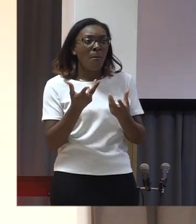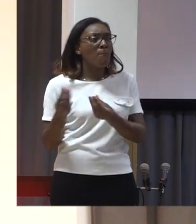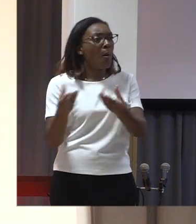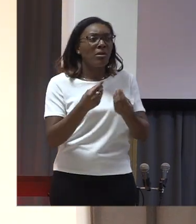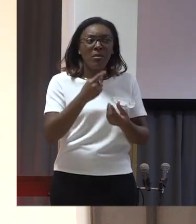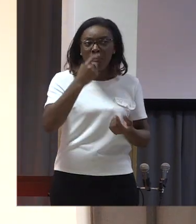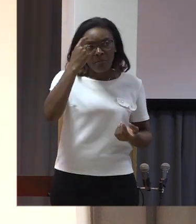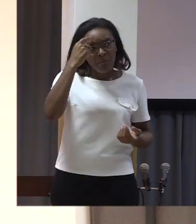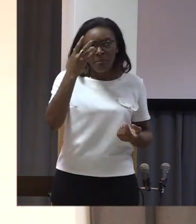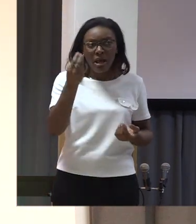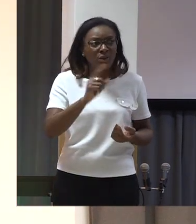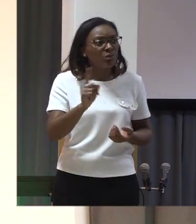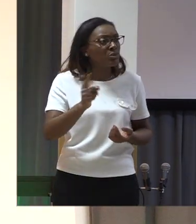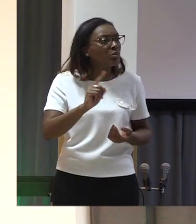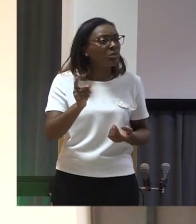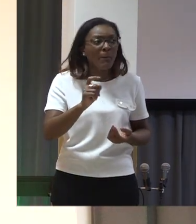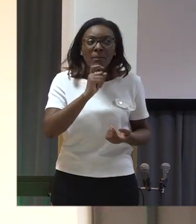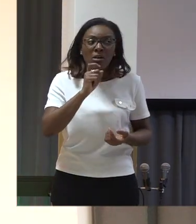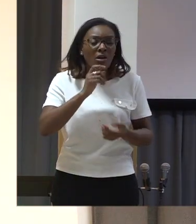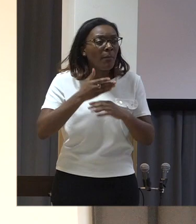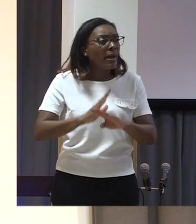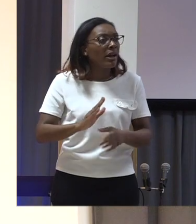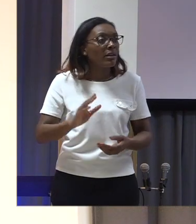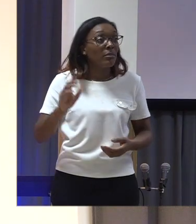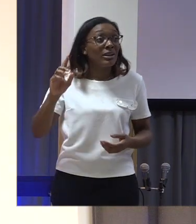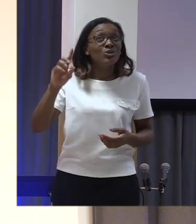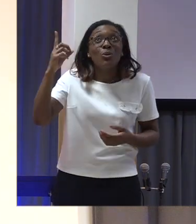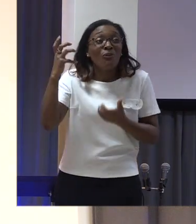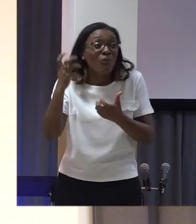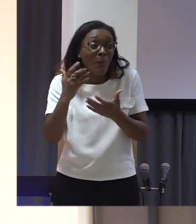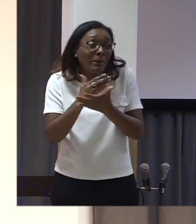mature. Et durant cette période, Dieu voulait préparer son peuple.